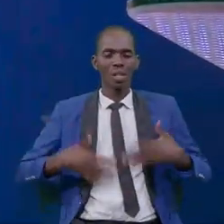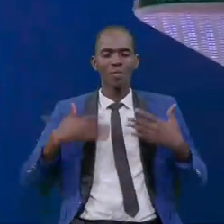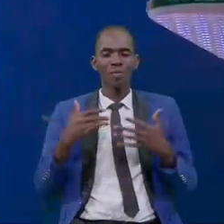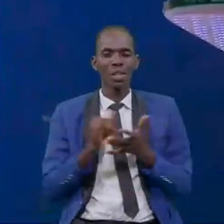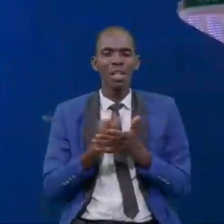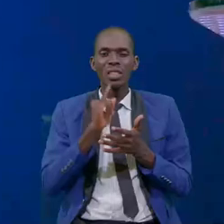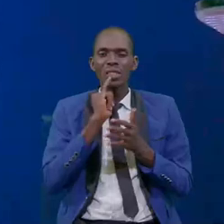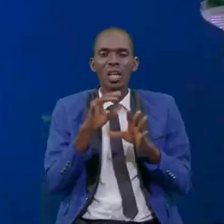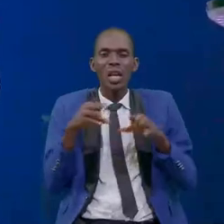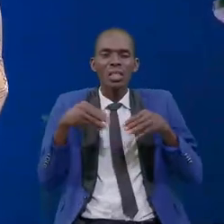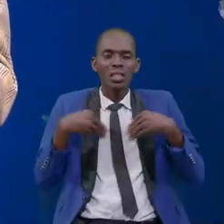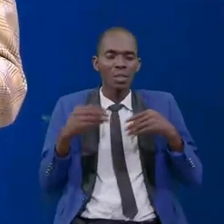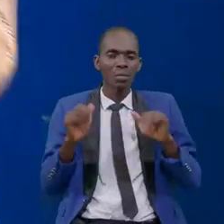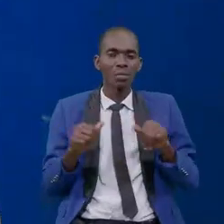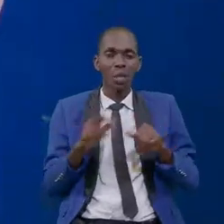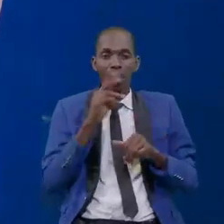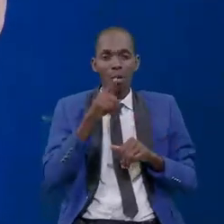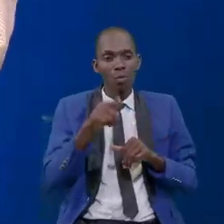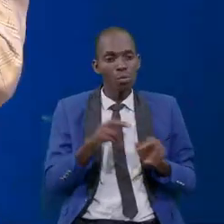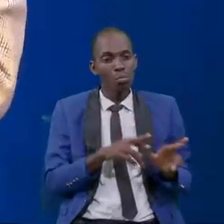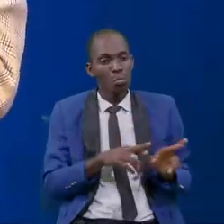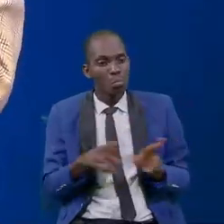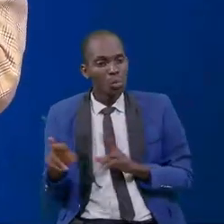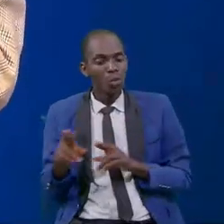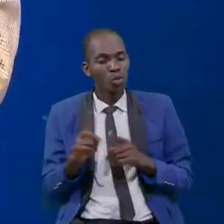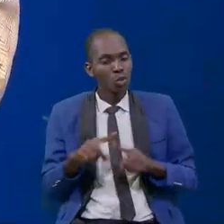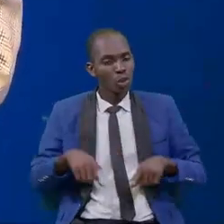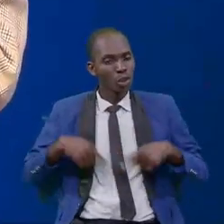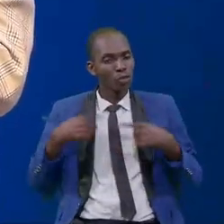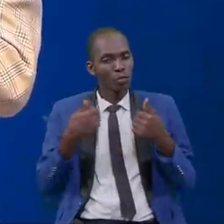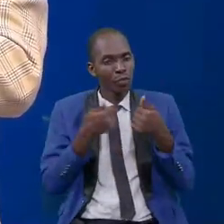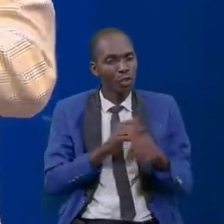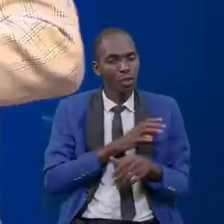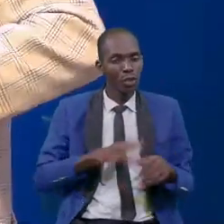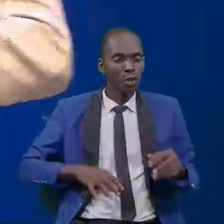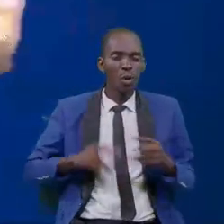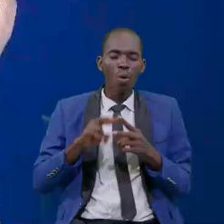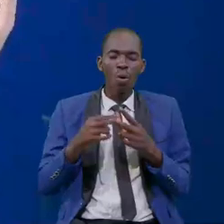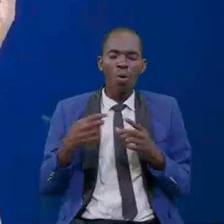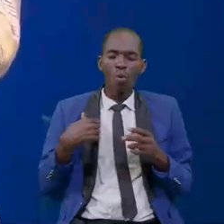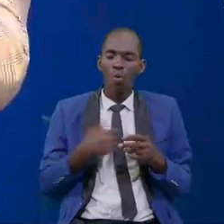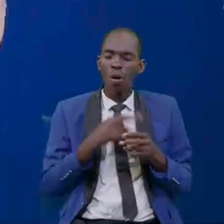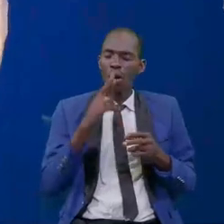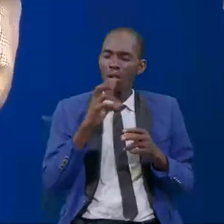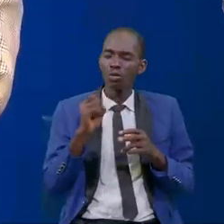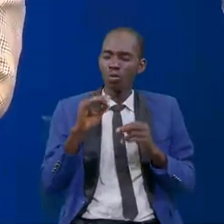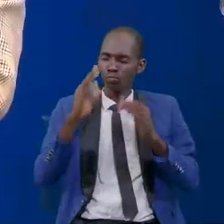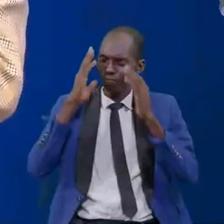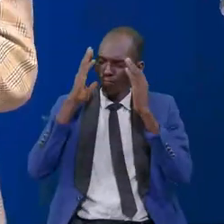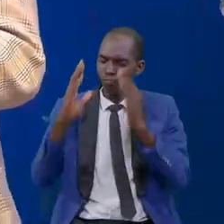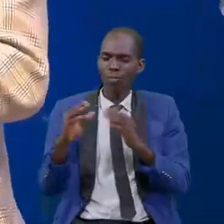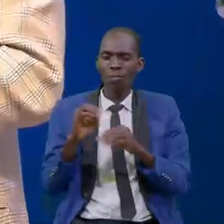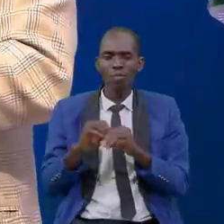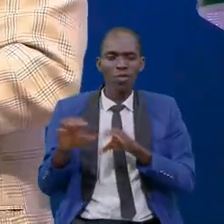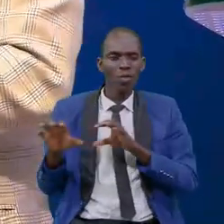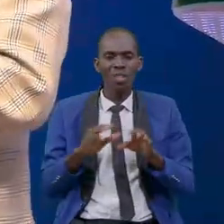mener la vie qui est acceptable à lui. Est-ce que nous sommes intéressés à mener la vie là, ou bien nous sommes intéressés